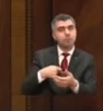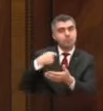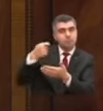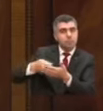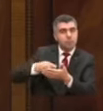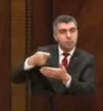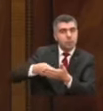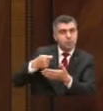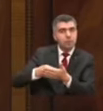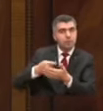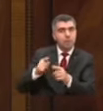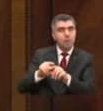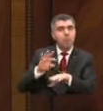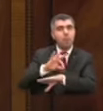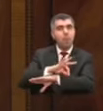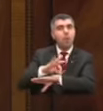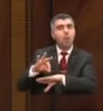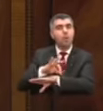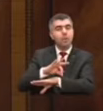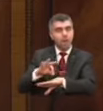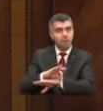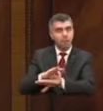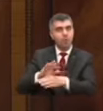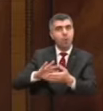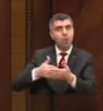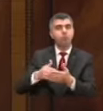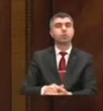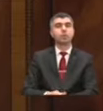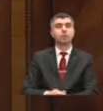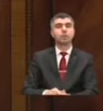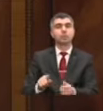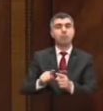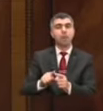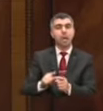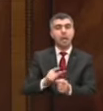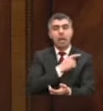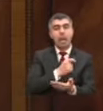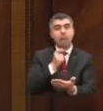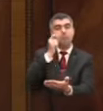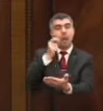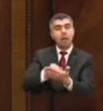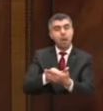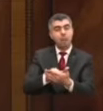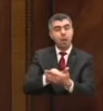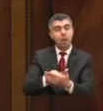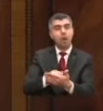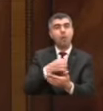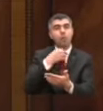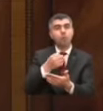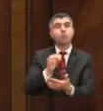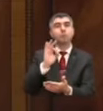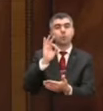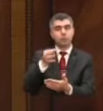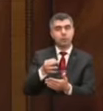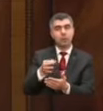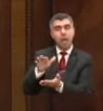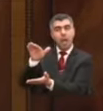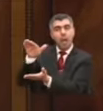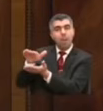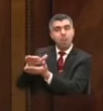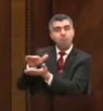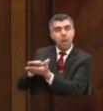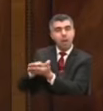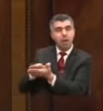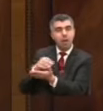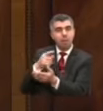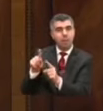العمال وكيتخلصوا الموظفين وزدنا اليوم انتظرنا الحكم ديال القضاء اللي عطانا اليوم الامكانيه نخدموا الخزانات حنا الاخوان نتوما